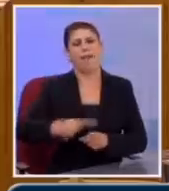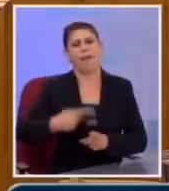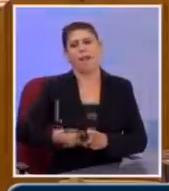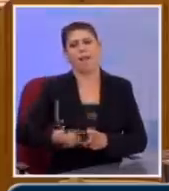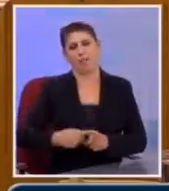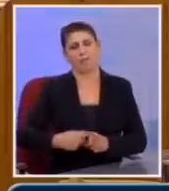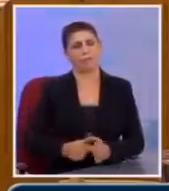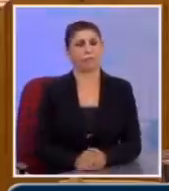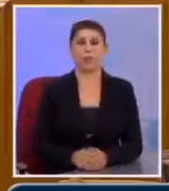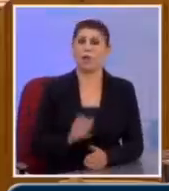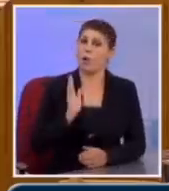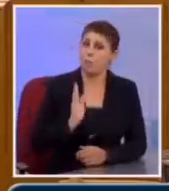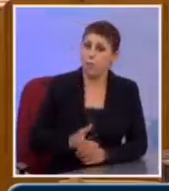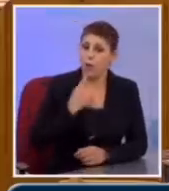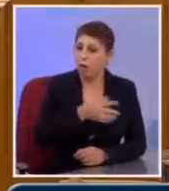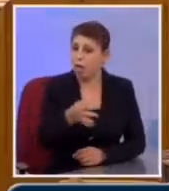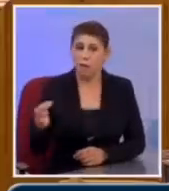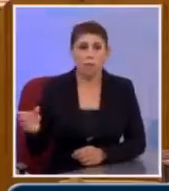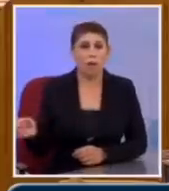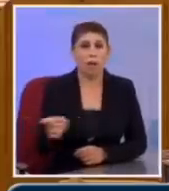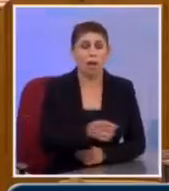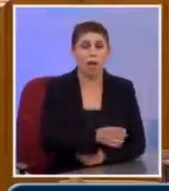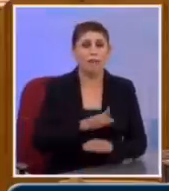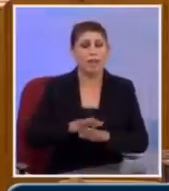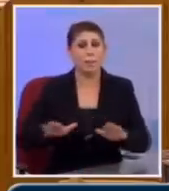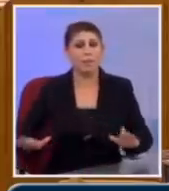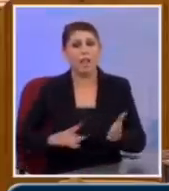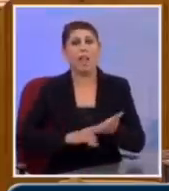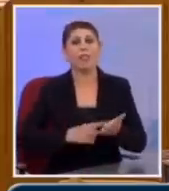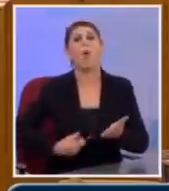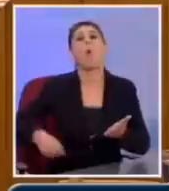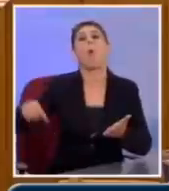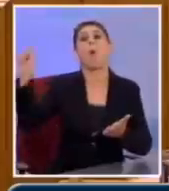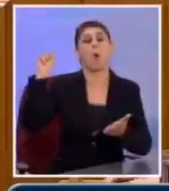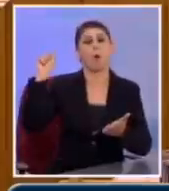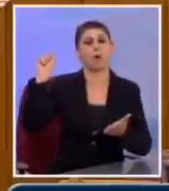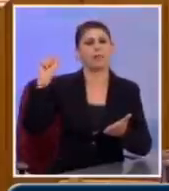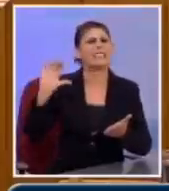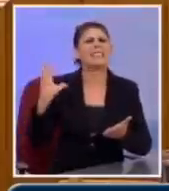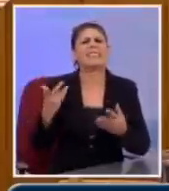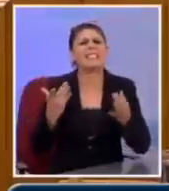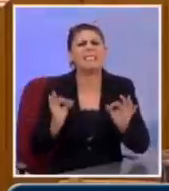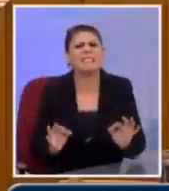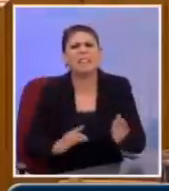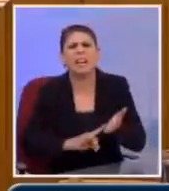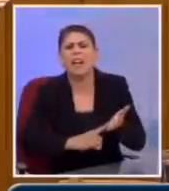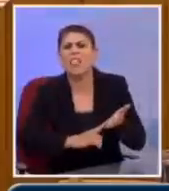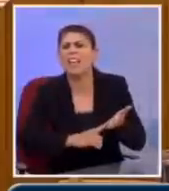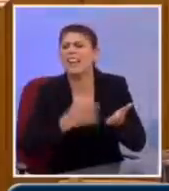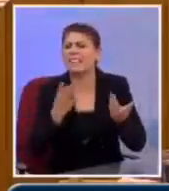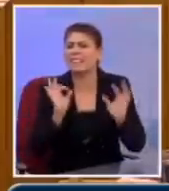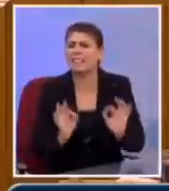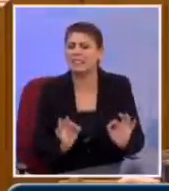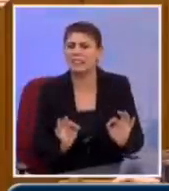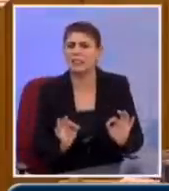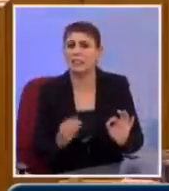να στερήσουμε σε αυτά τα παιδιά την ηθαγένεια? Και άρα γιατί είναι η ηθαγένεια? Γιατί είπαμε